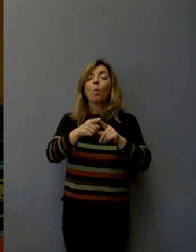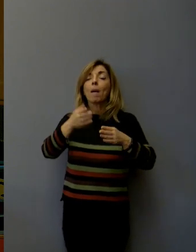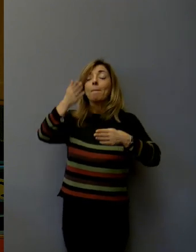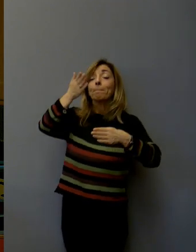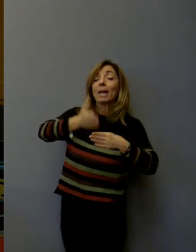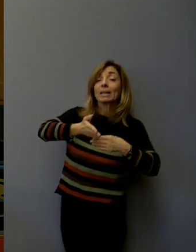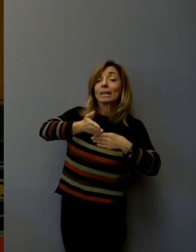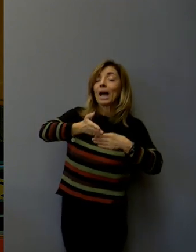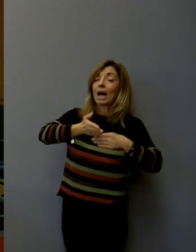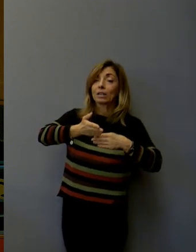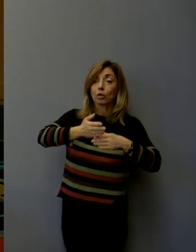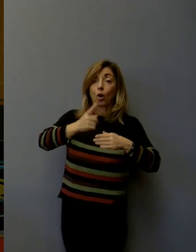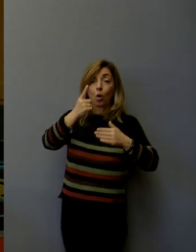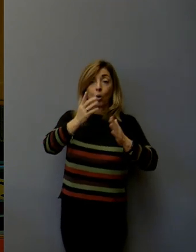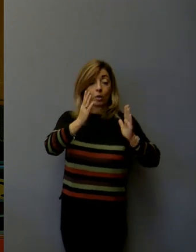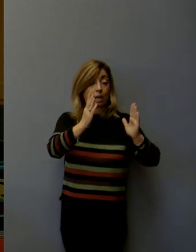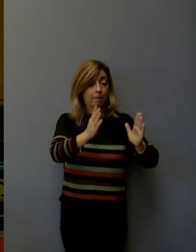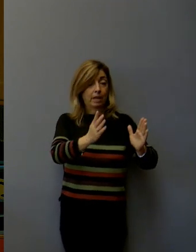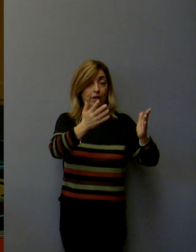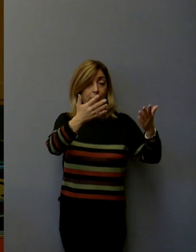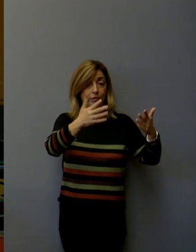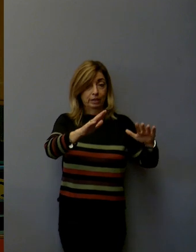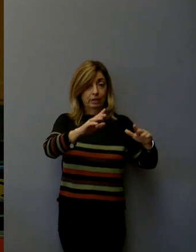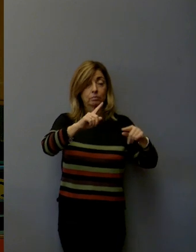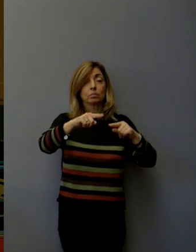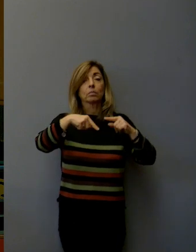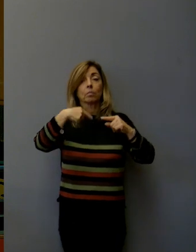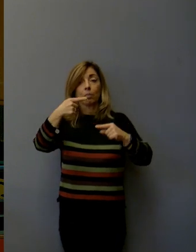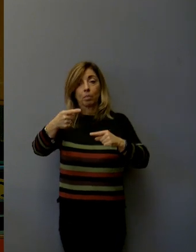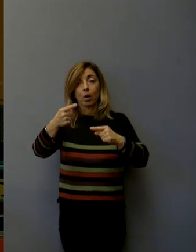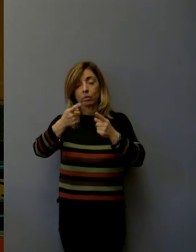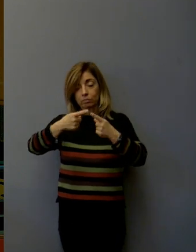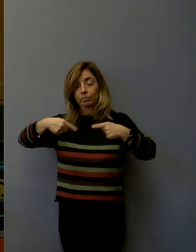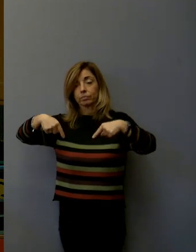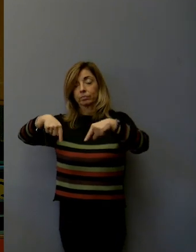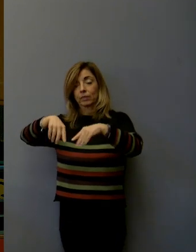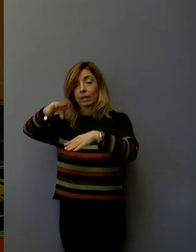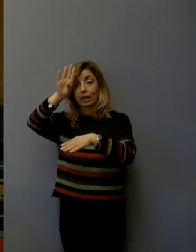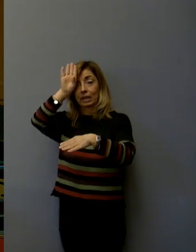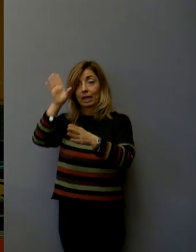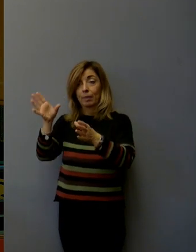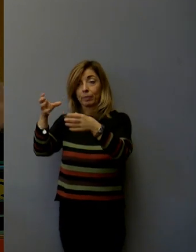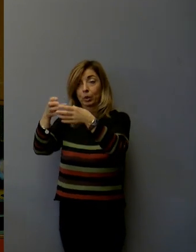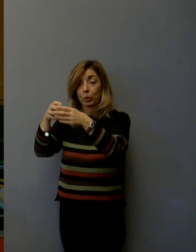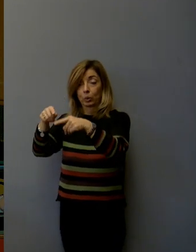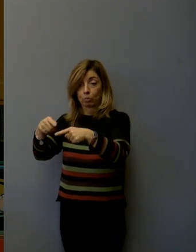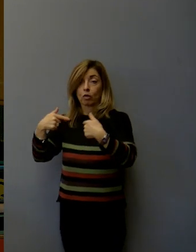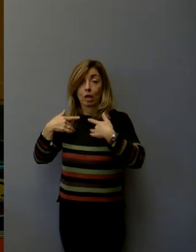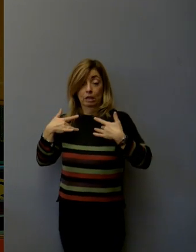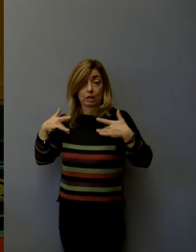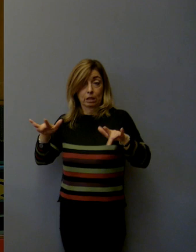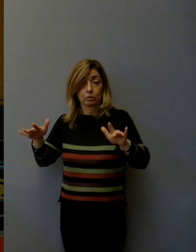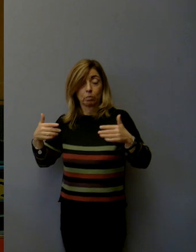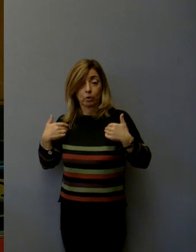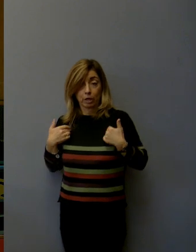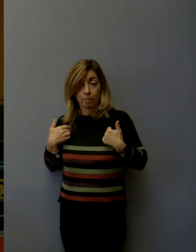finiamo una parte e poi eventualmente ci vediamo i capigruppo e quello io ho dato la mia disponibilità quindi che non mi